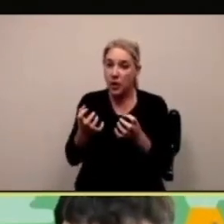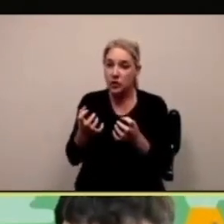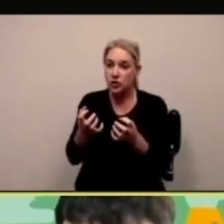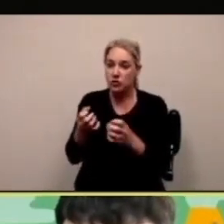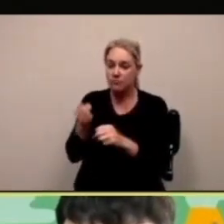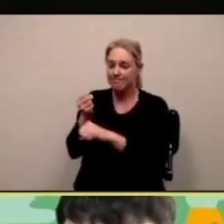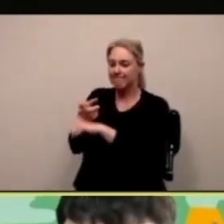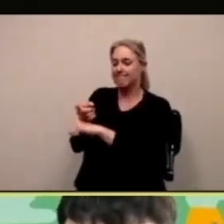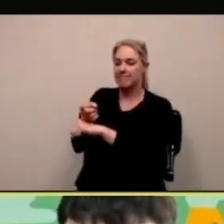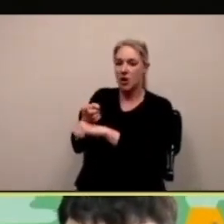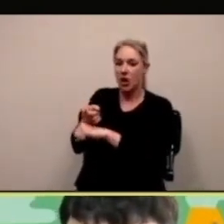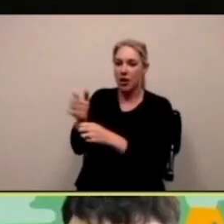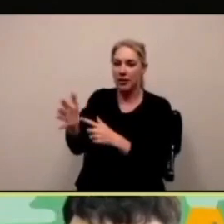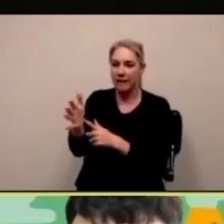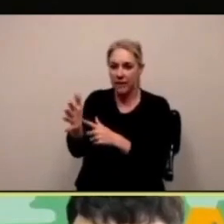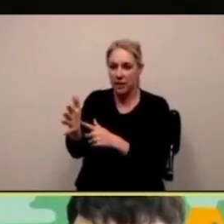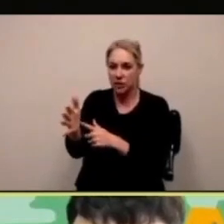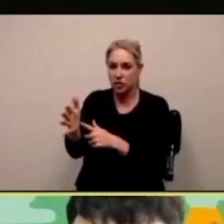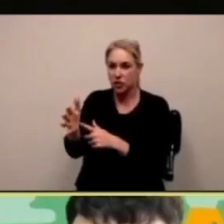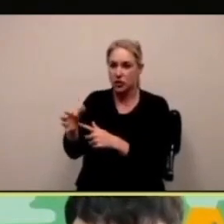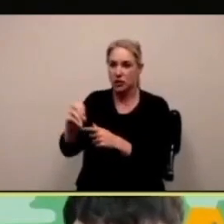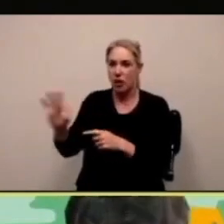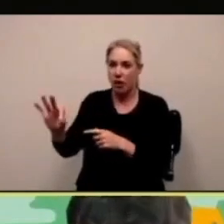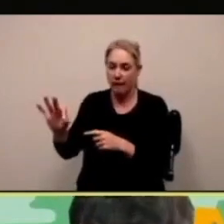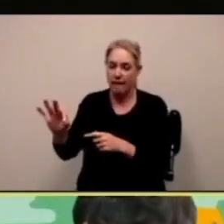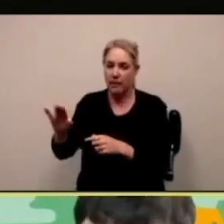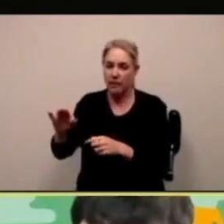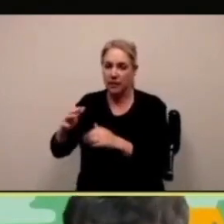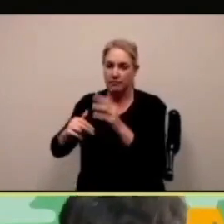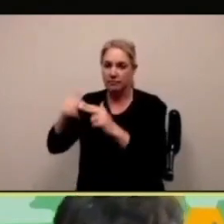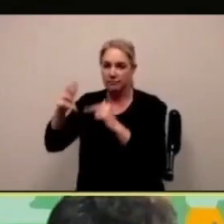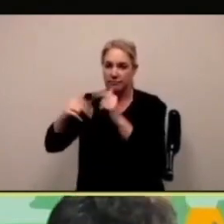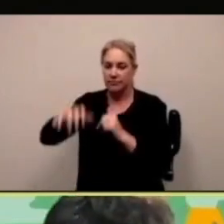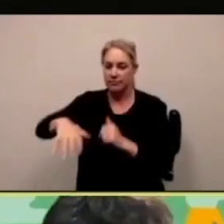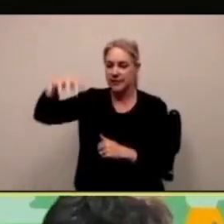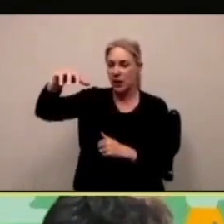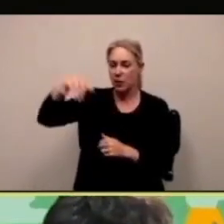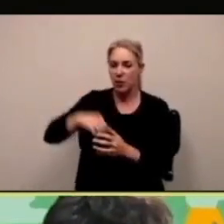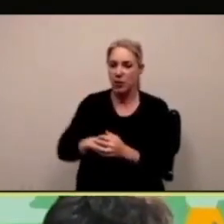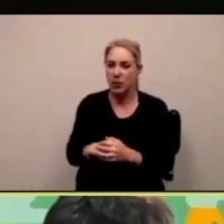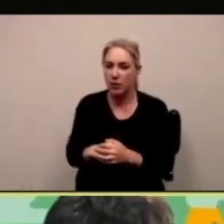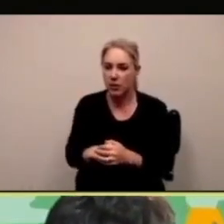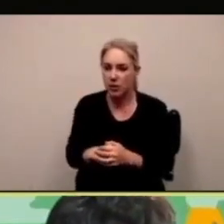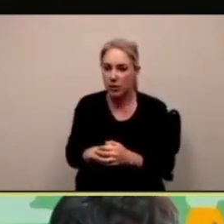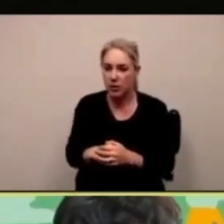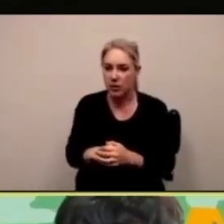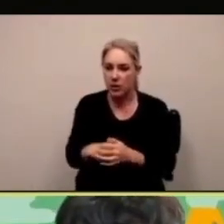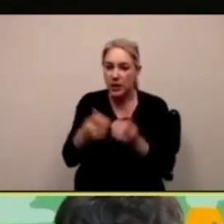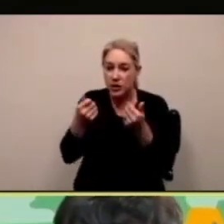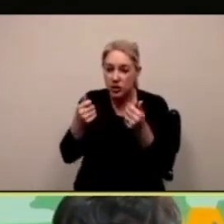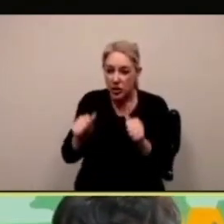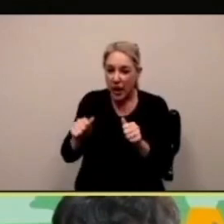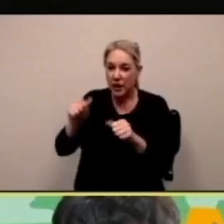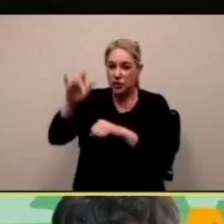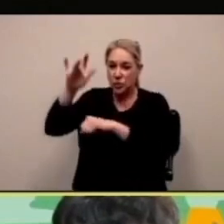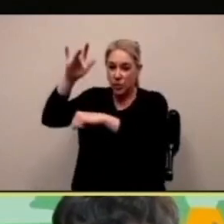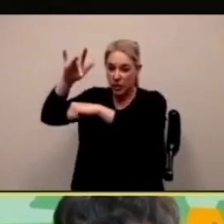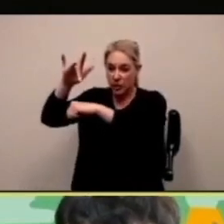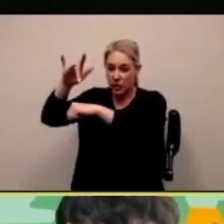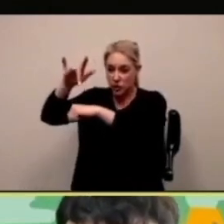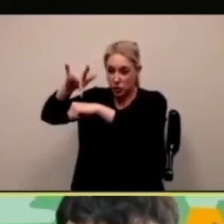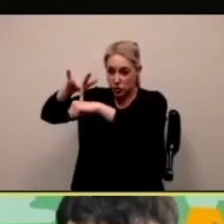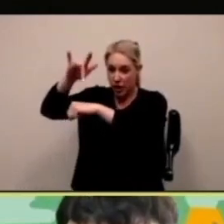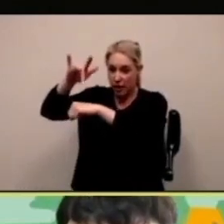を押すとこういう風に後落ちていくということもあと再現できます目的としては